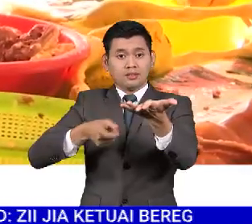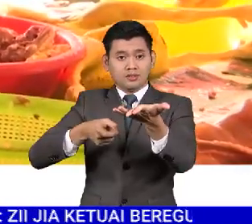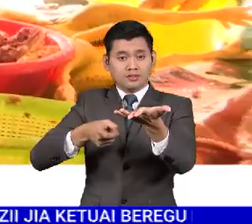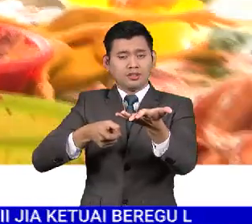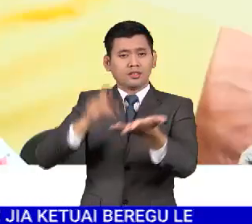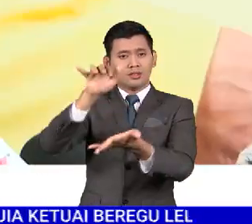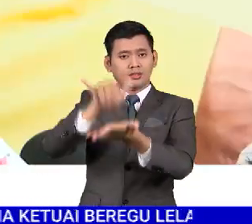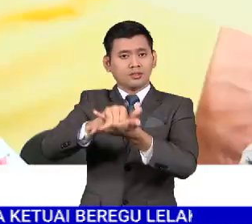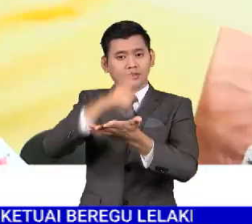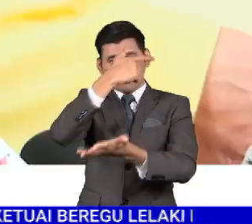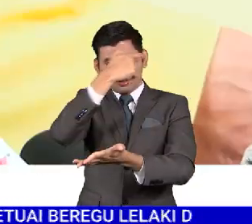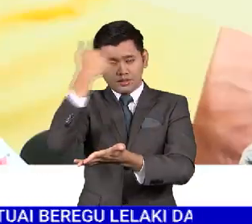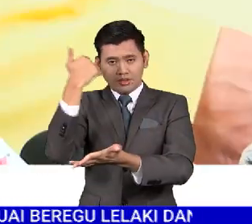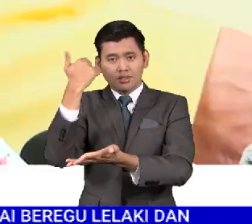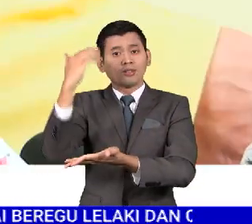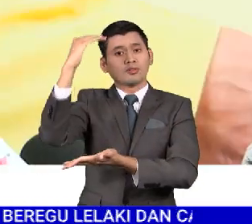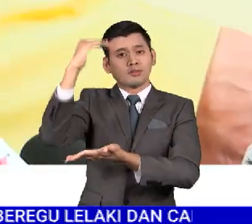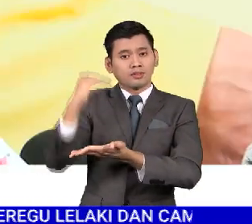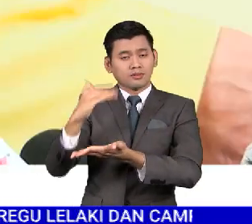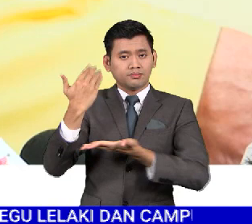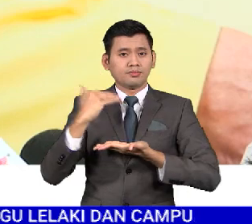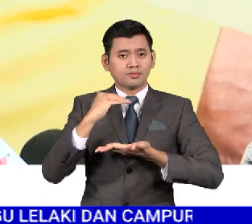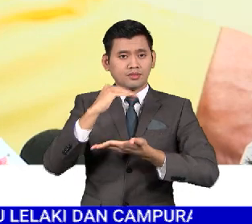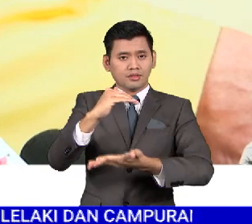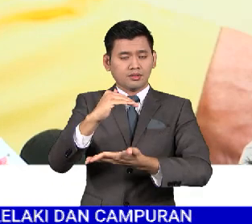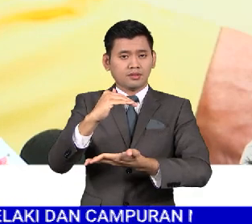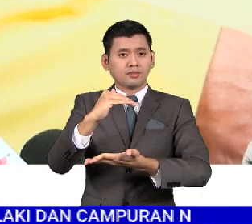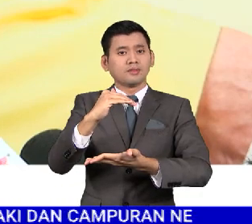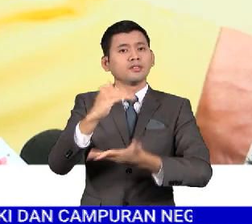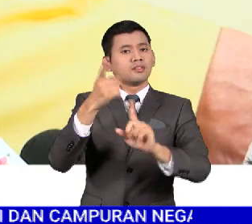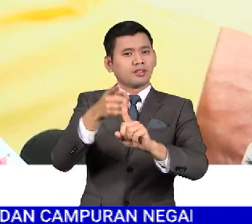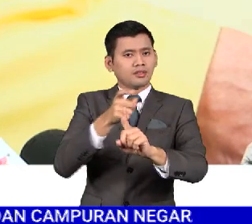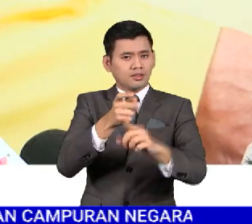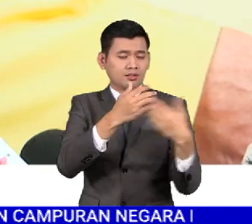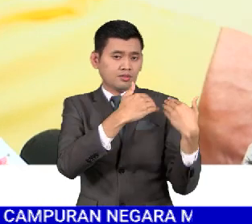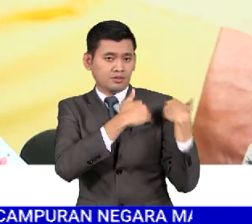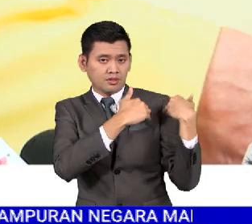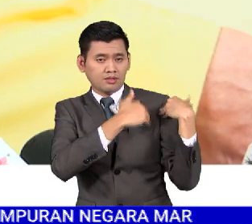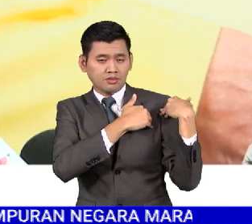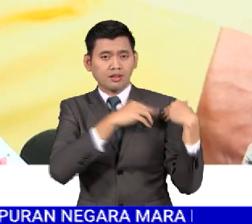berpunca dari kekurangan bekalan yang berada di bawah tanggungjawab MAFS.